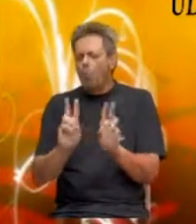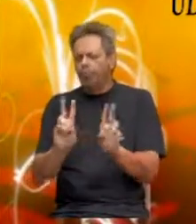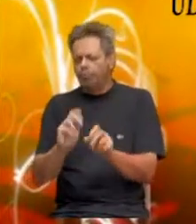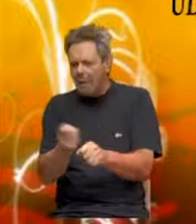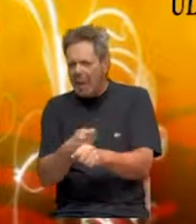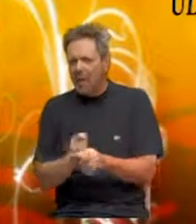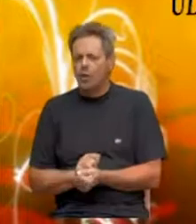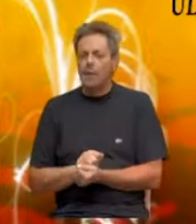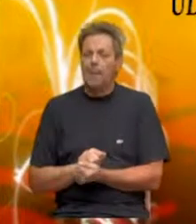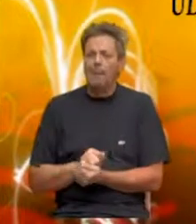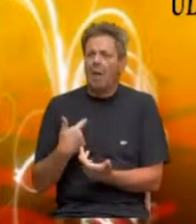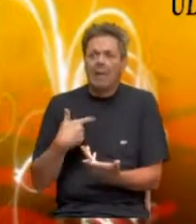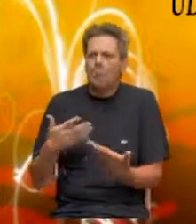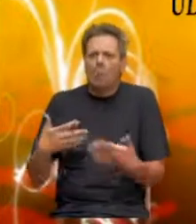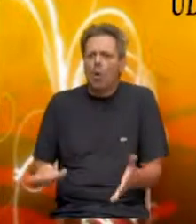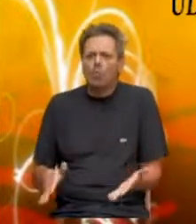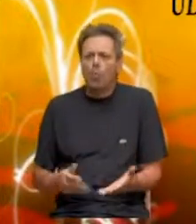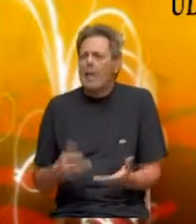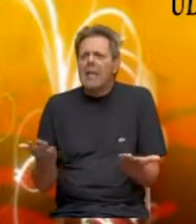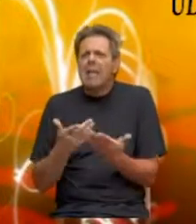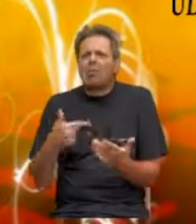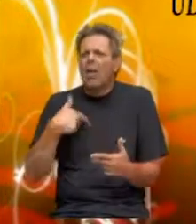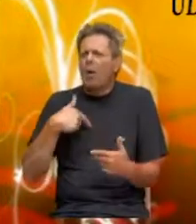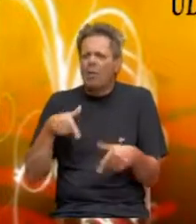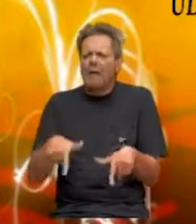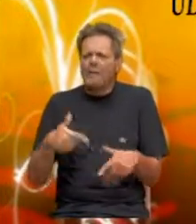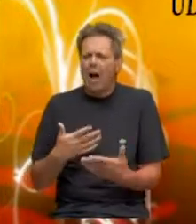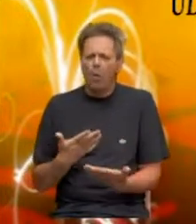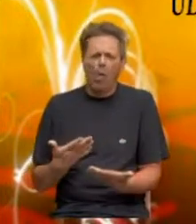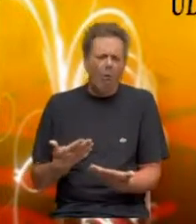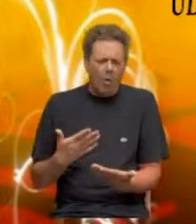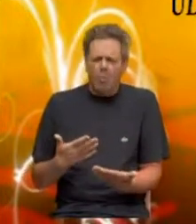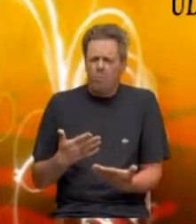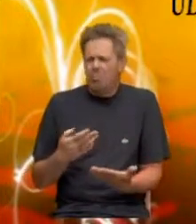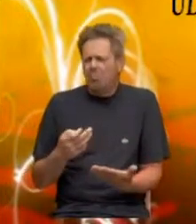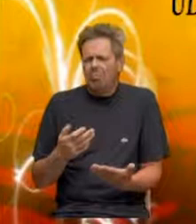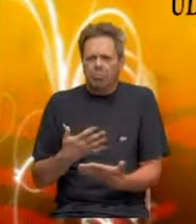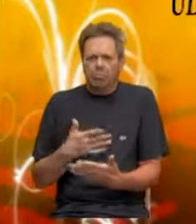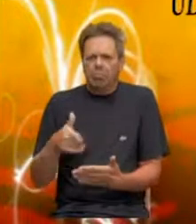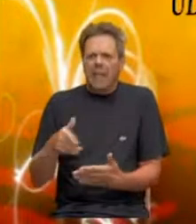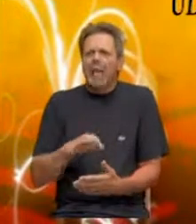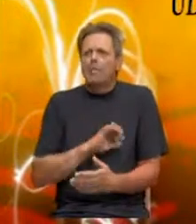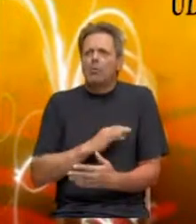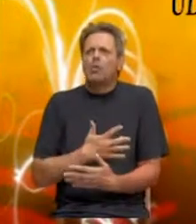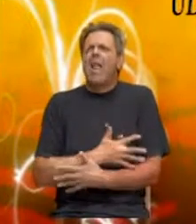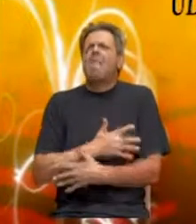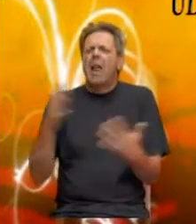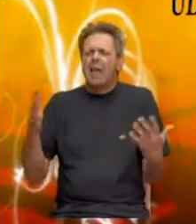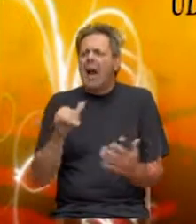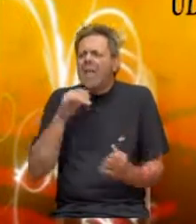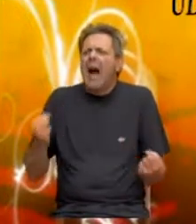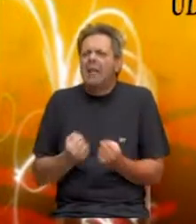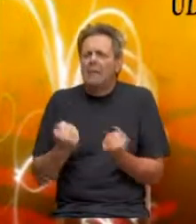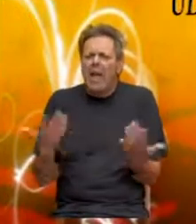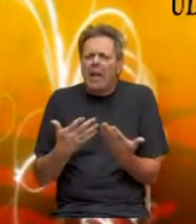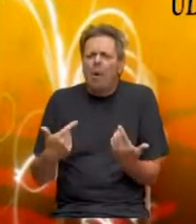pogubili, docentice Šikić, da je kod nas tako to. Malo smo smanjili tu smrtnost, ali je još uvijek vrlo aktivna. Kako smo se